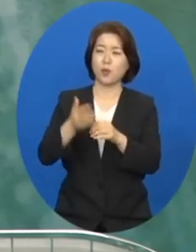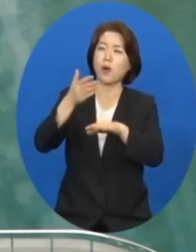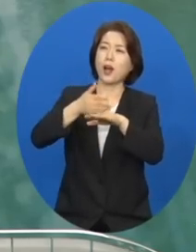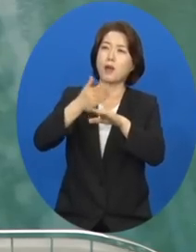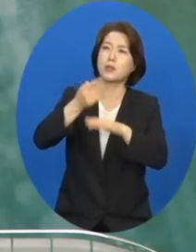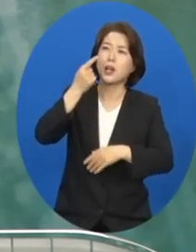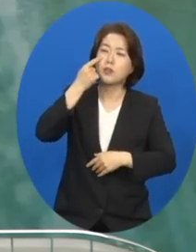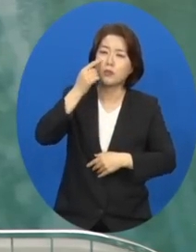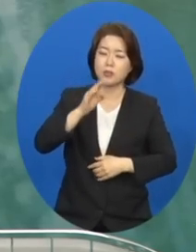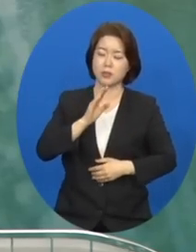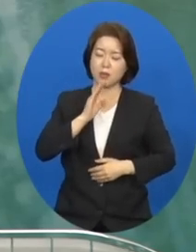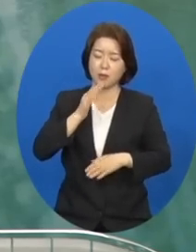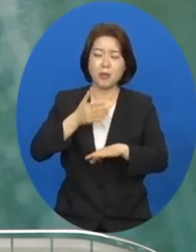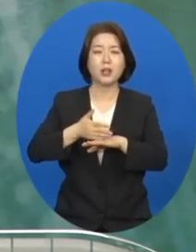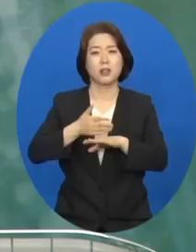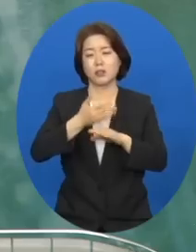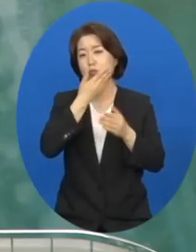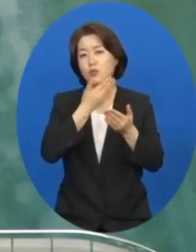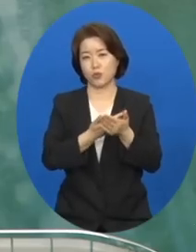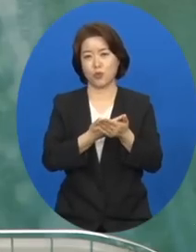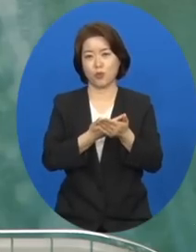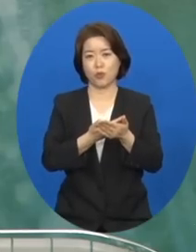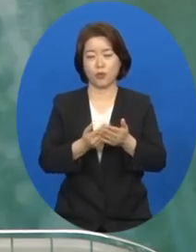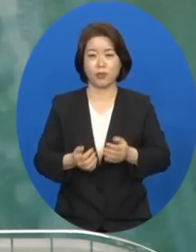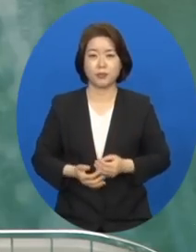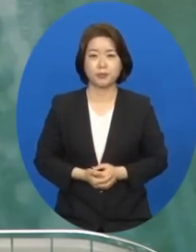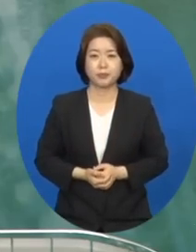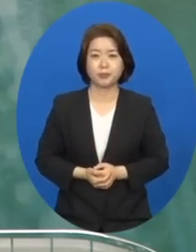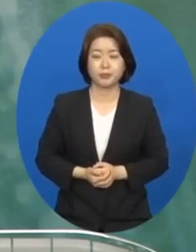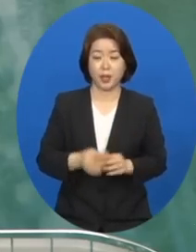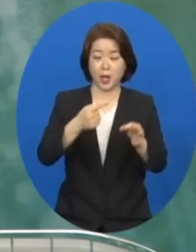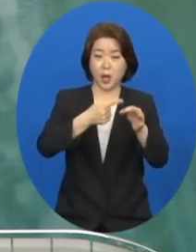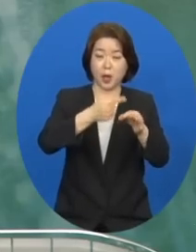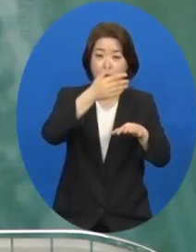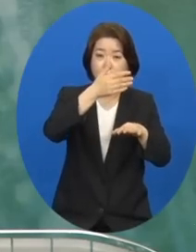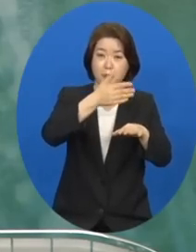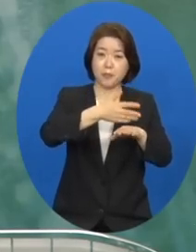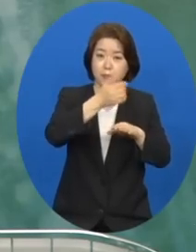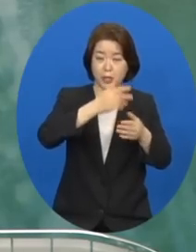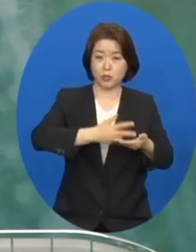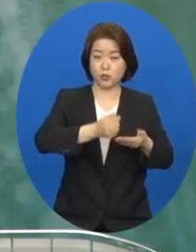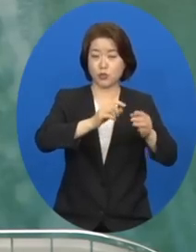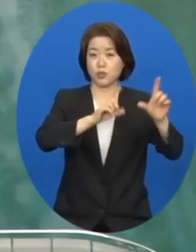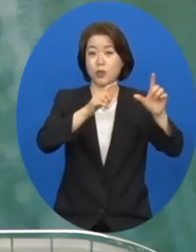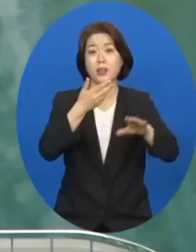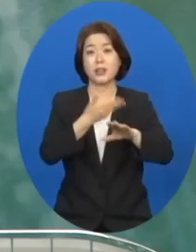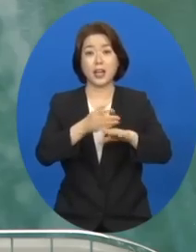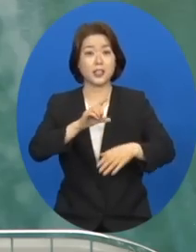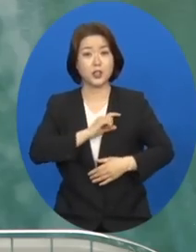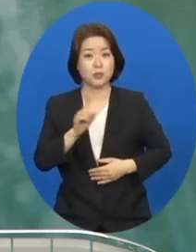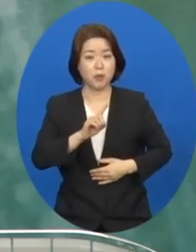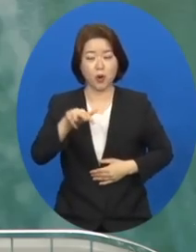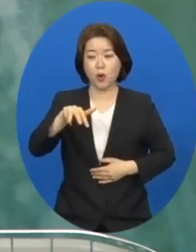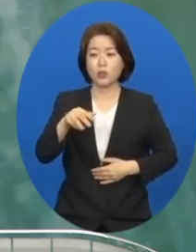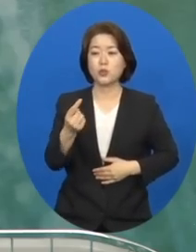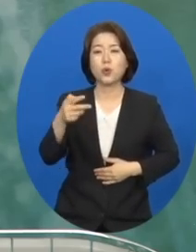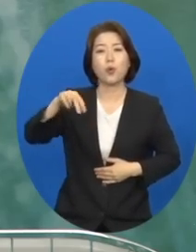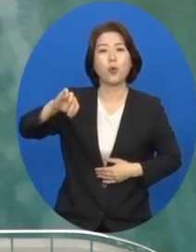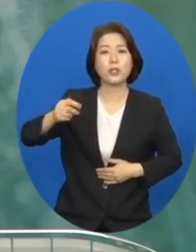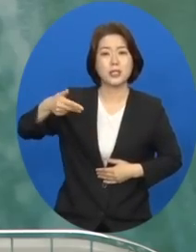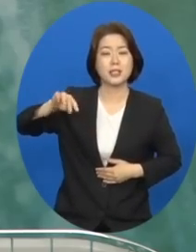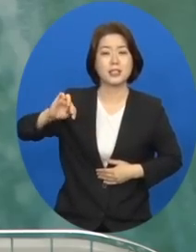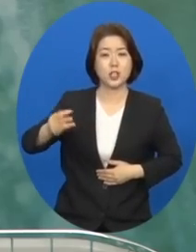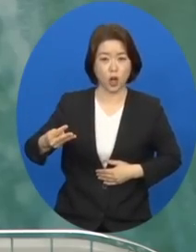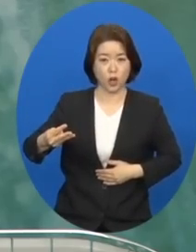너무나 중요한 것입니다 자 맥주 절의 다른 이름이 뭐라 그랬죠 초 실 절이라고 했습니다 예수님이 부활